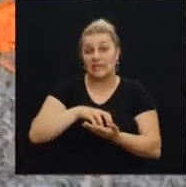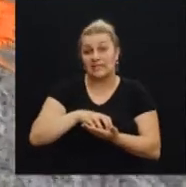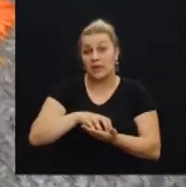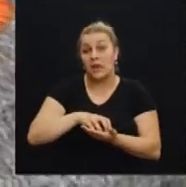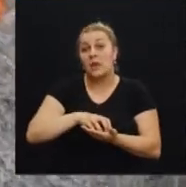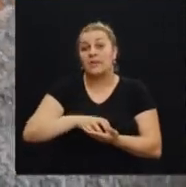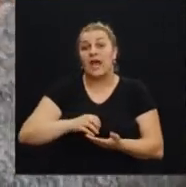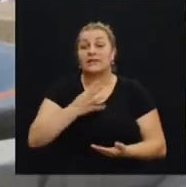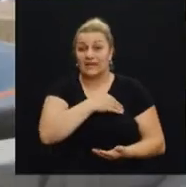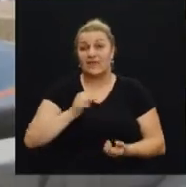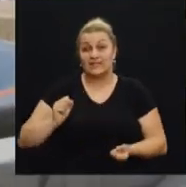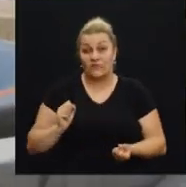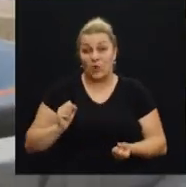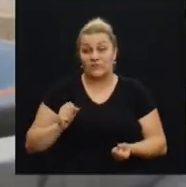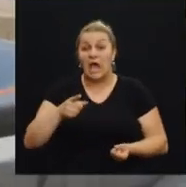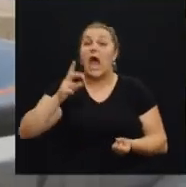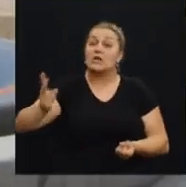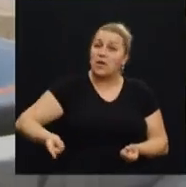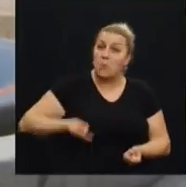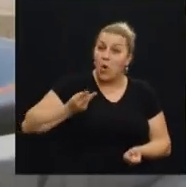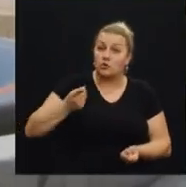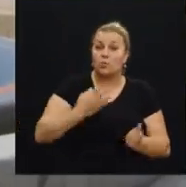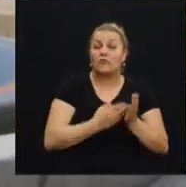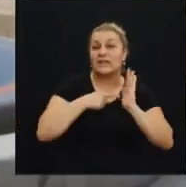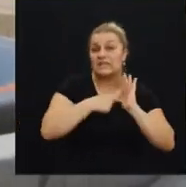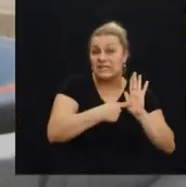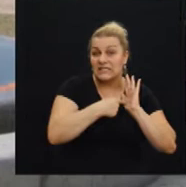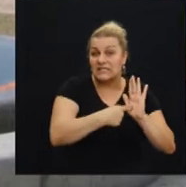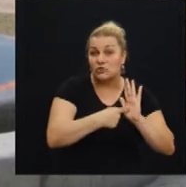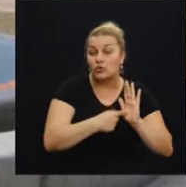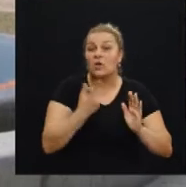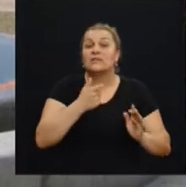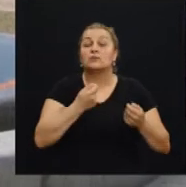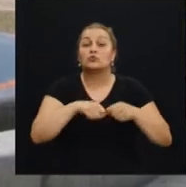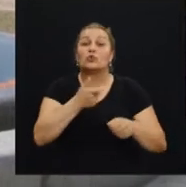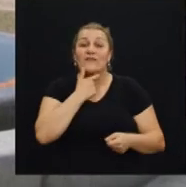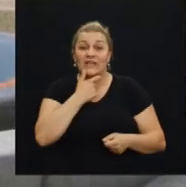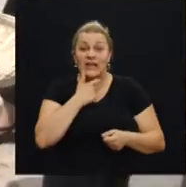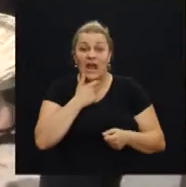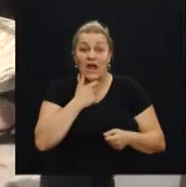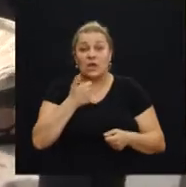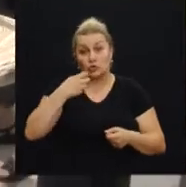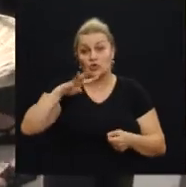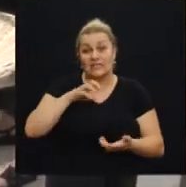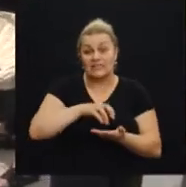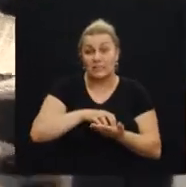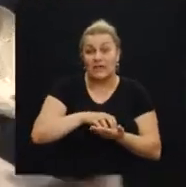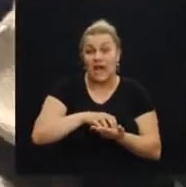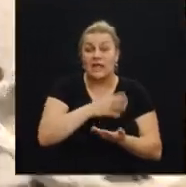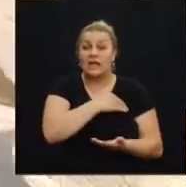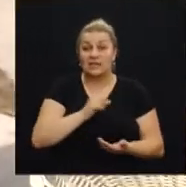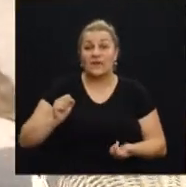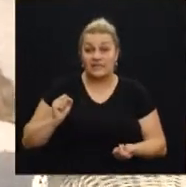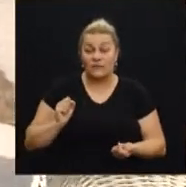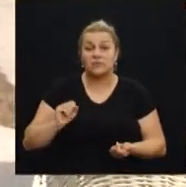Hrvatske vojske. A kako to s ponosom rado ističu iz organizacijskog odbora Udruge veterana Domovinskog rata 114. brigade Hrvatske